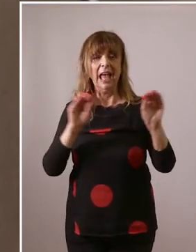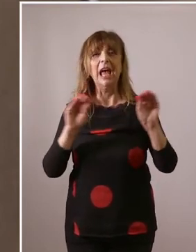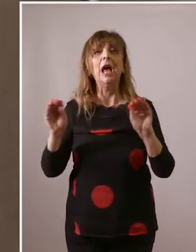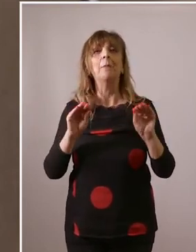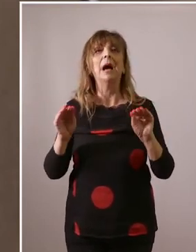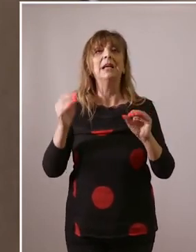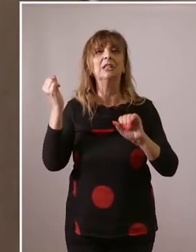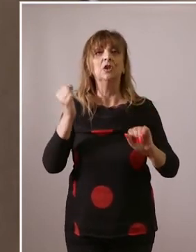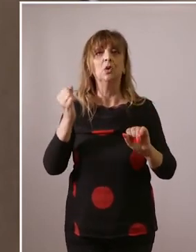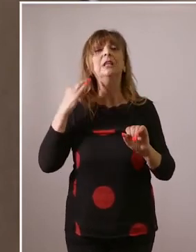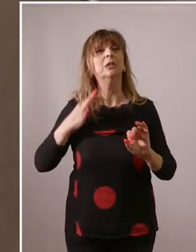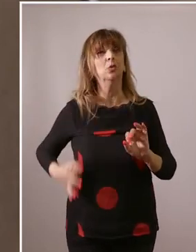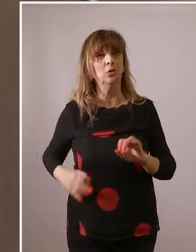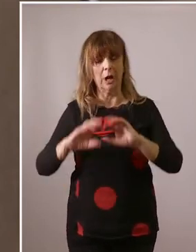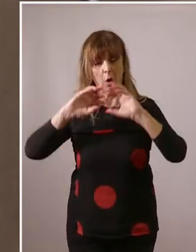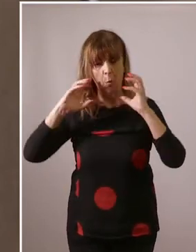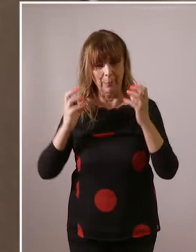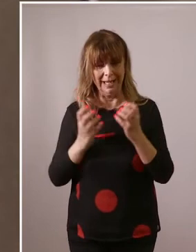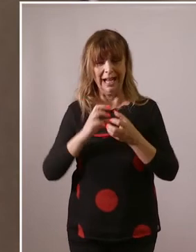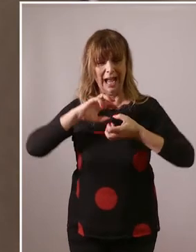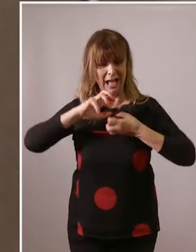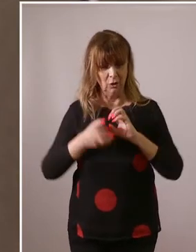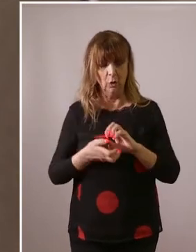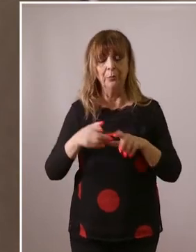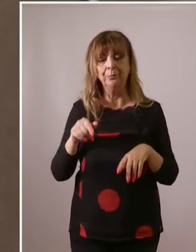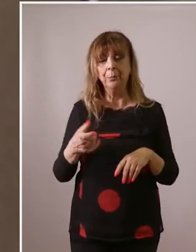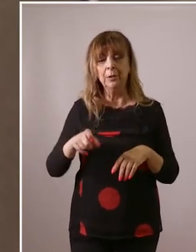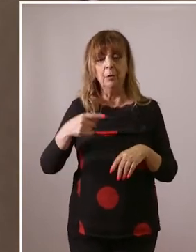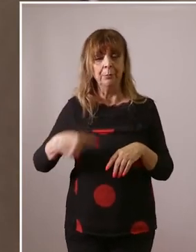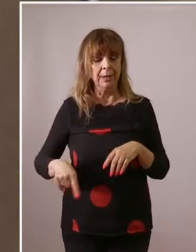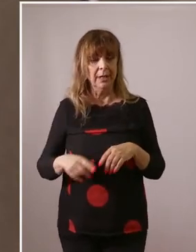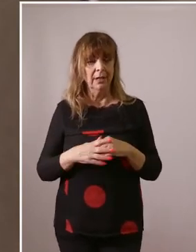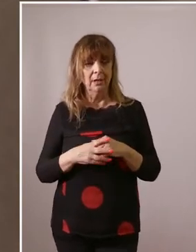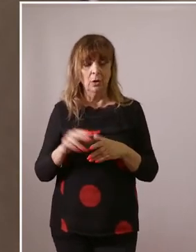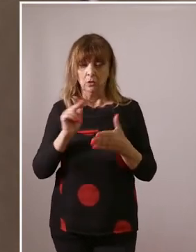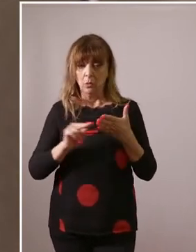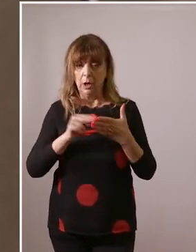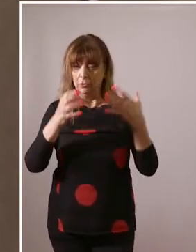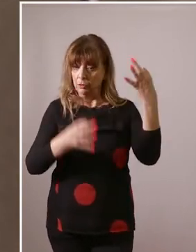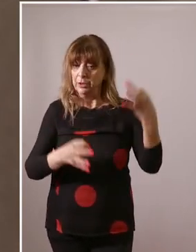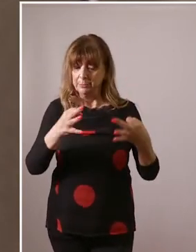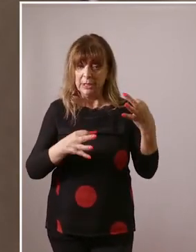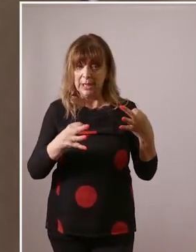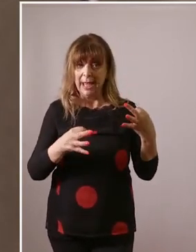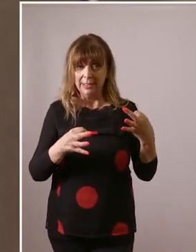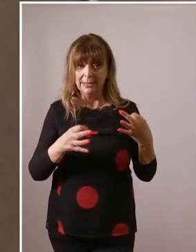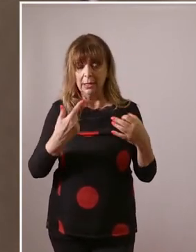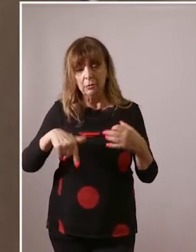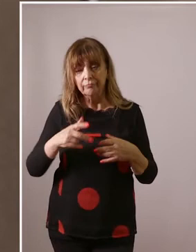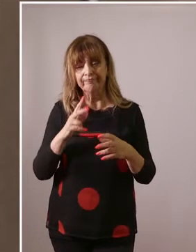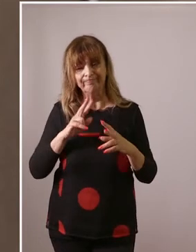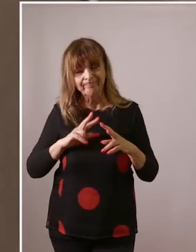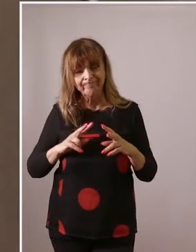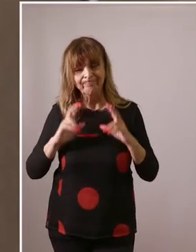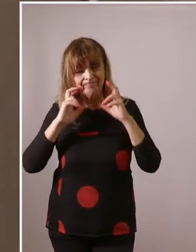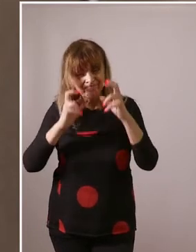ed è anche per questo che nella scuola di giurisprudenza abbiamo cercato negli